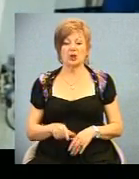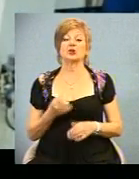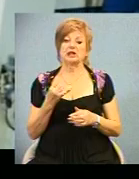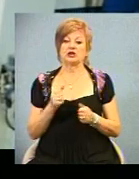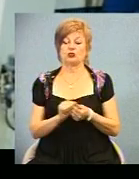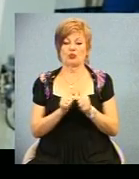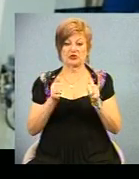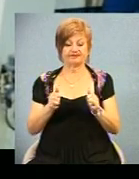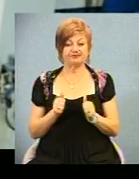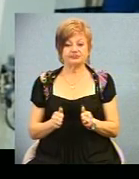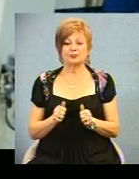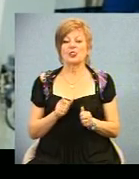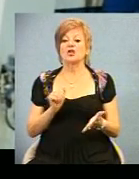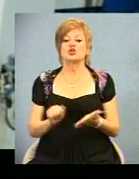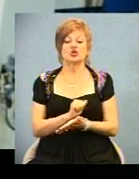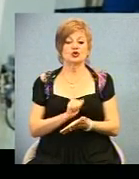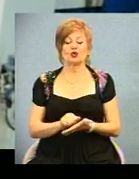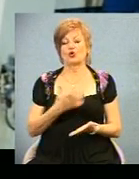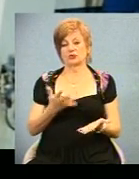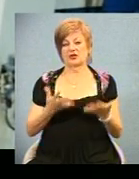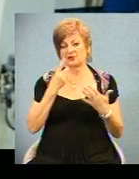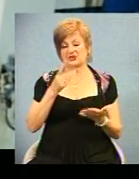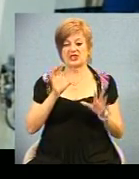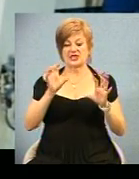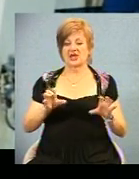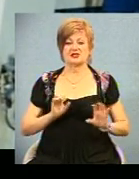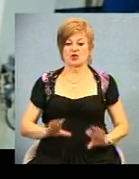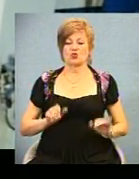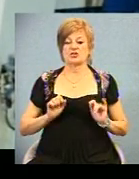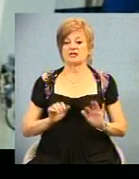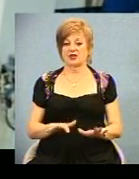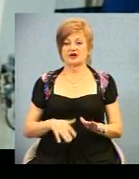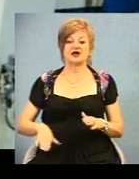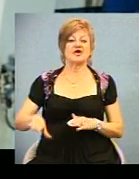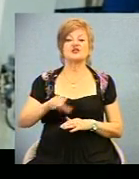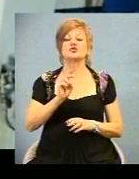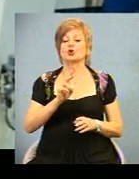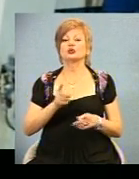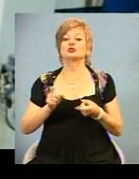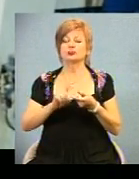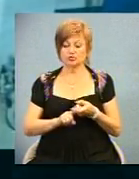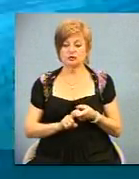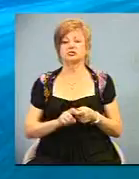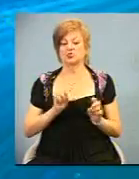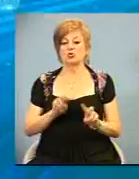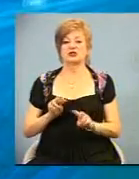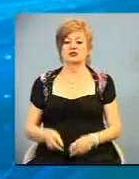також документацію, що свідчить про незаконну діяльність. Встановлюється коло осіб, причетних до нелегального бізнесу.